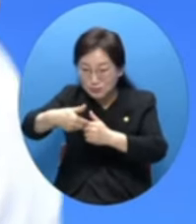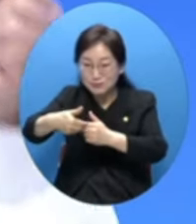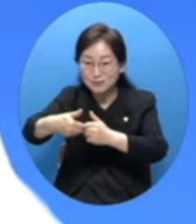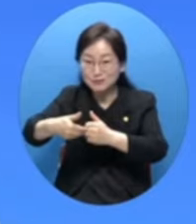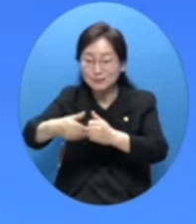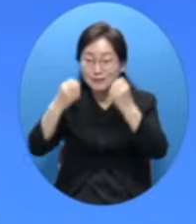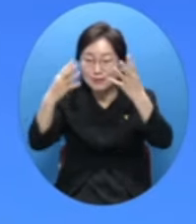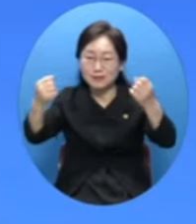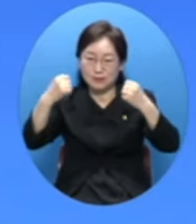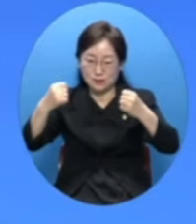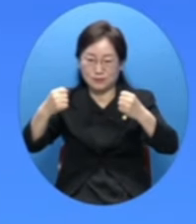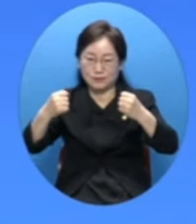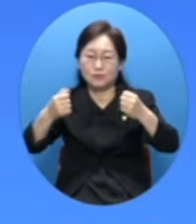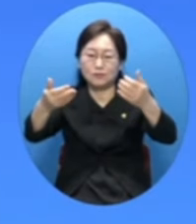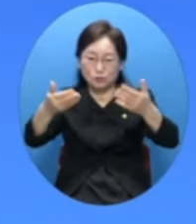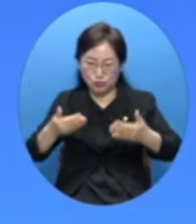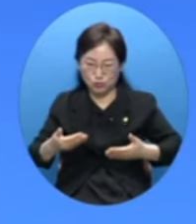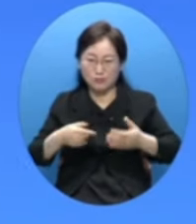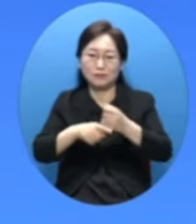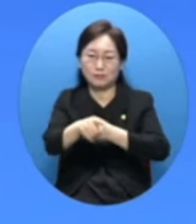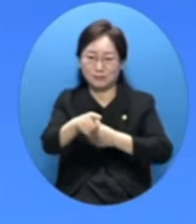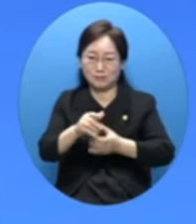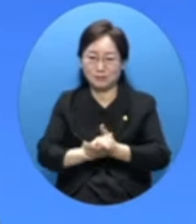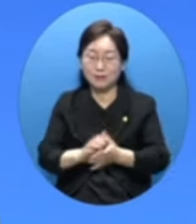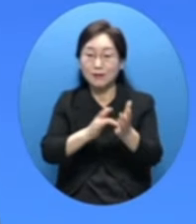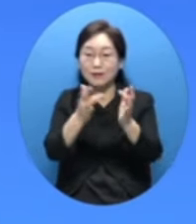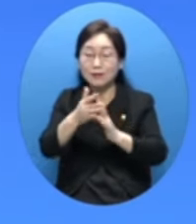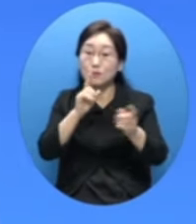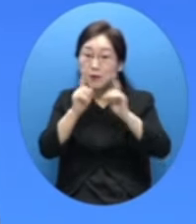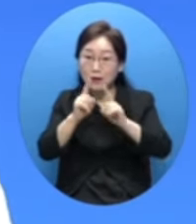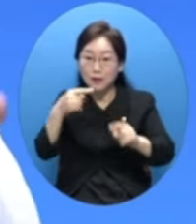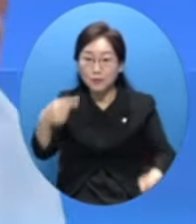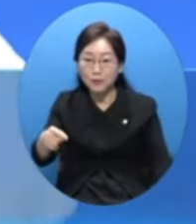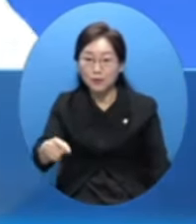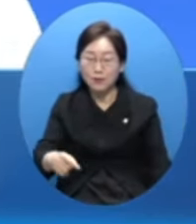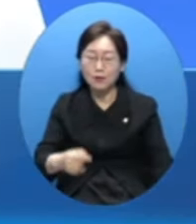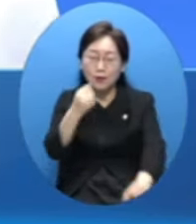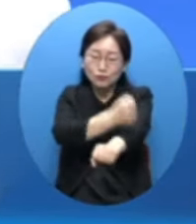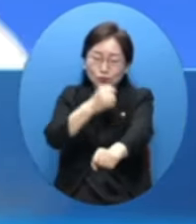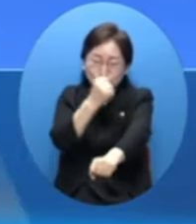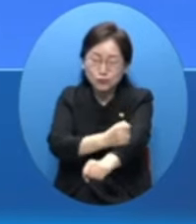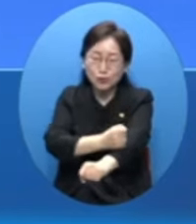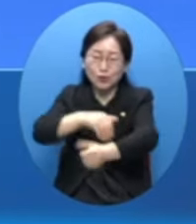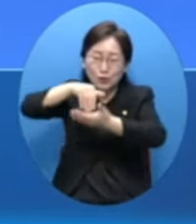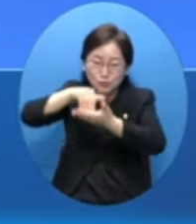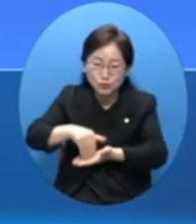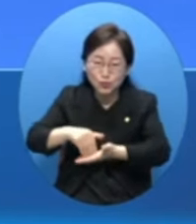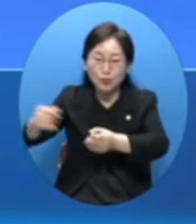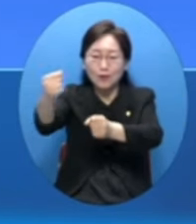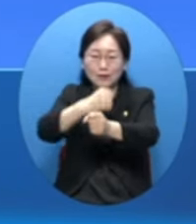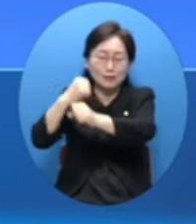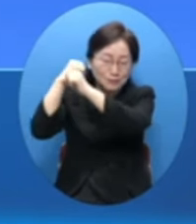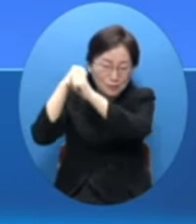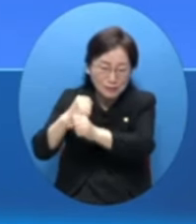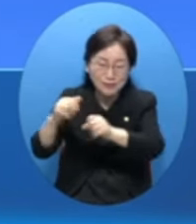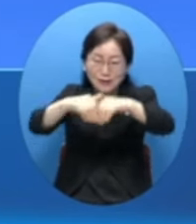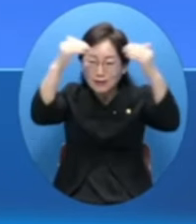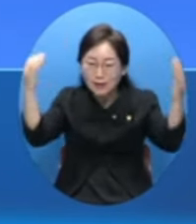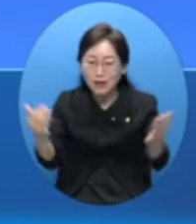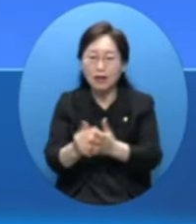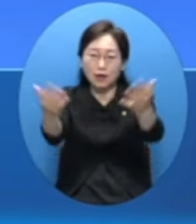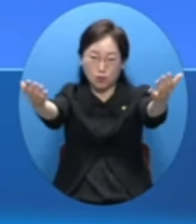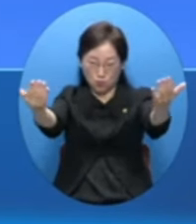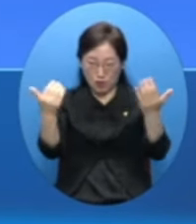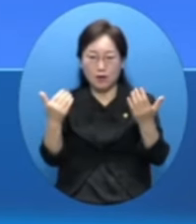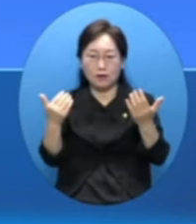우리에게 샘을 공급해 주시는 것입니다. 예수님 말씀하십니다. 수고하고 무거운 짐진 자들아 다